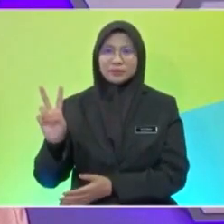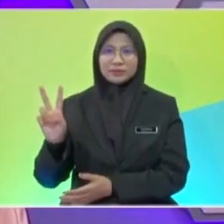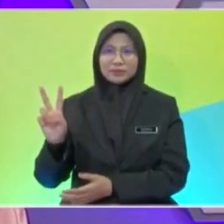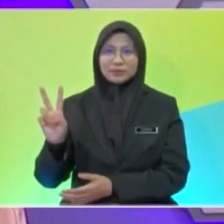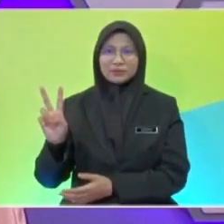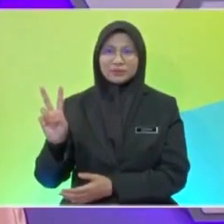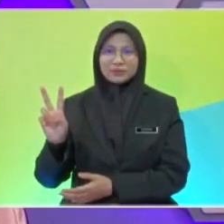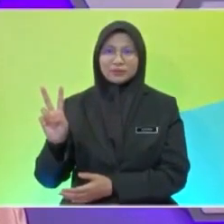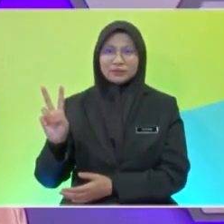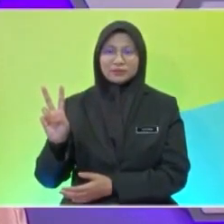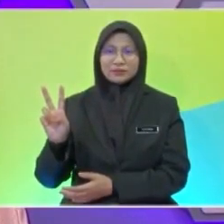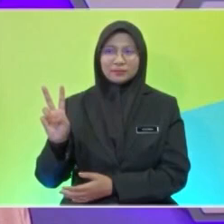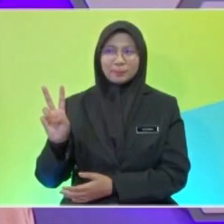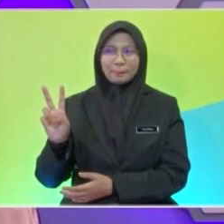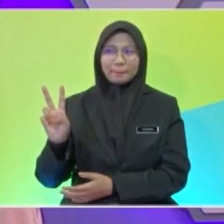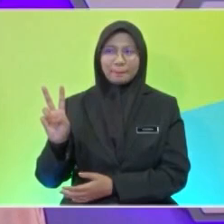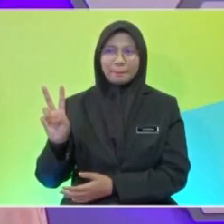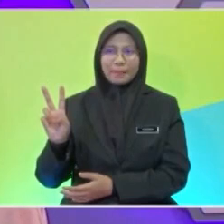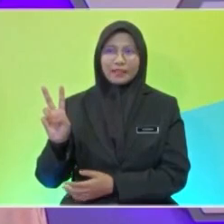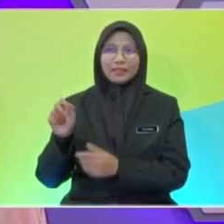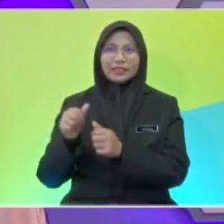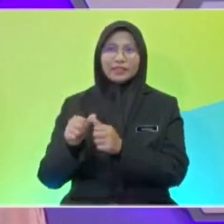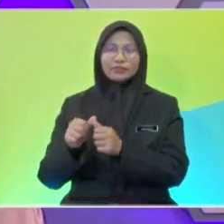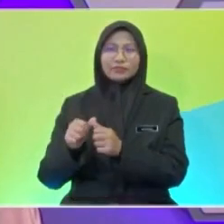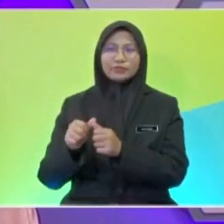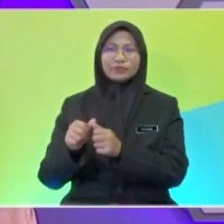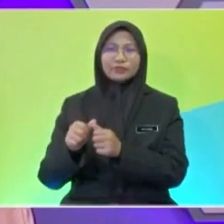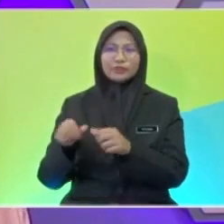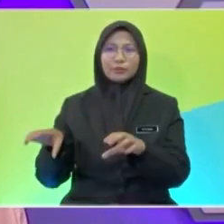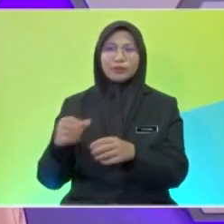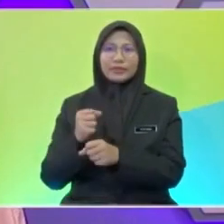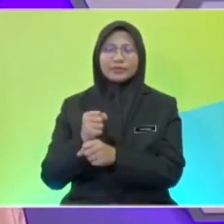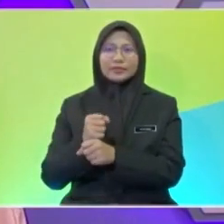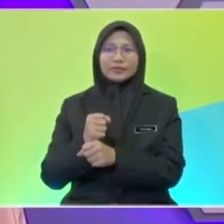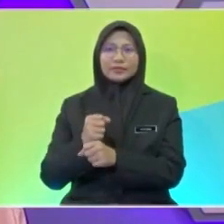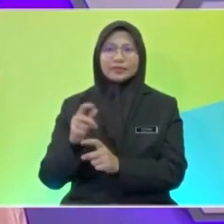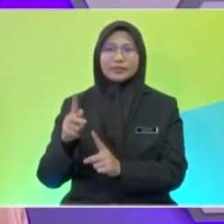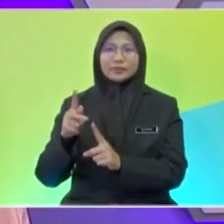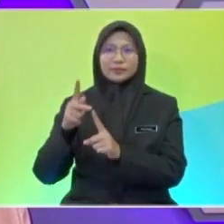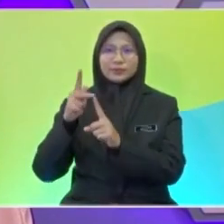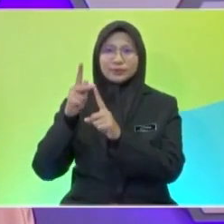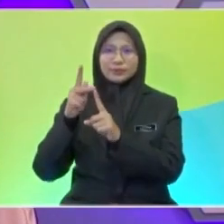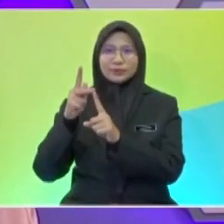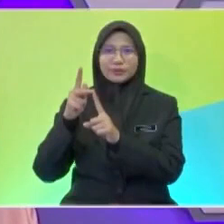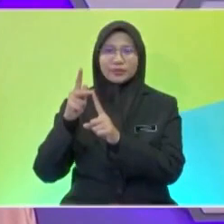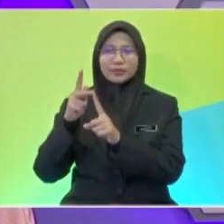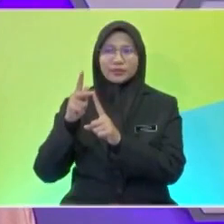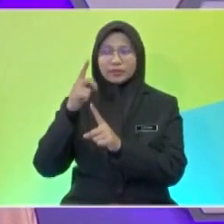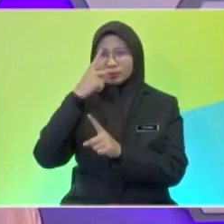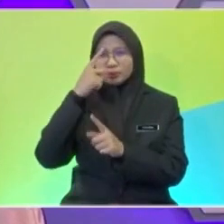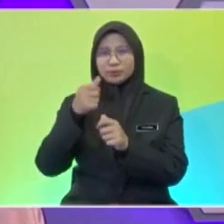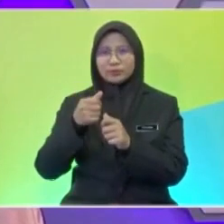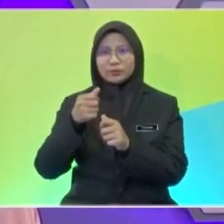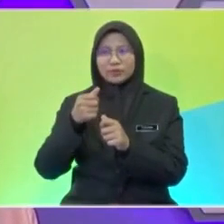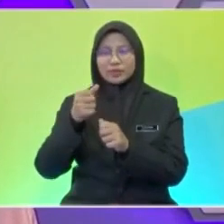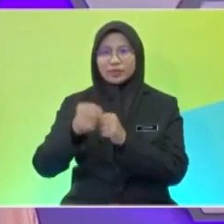ini adalah pencak silat yang berbentuk kerja kursus di mana sepanjang tempuh tingkatan 4 dan 5 tahun tersebut